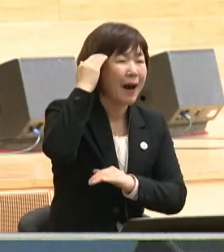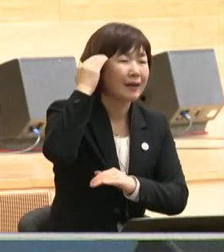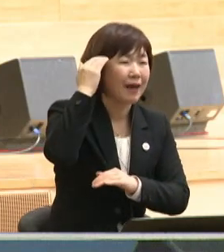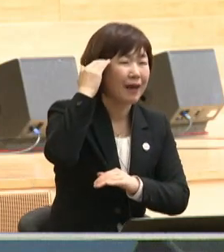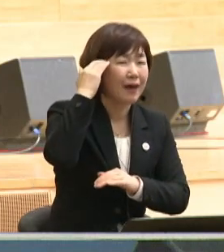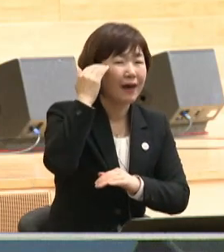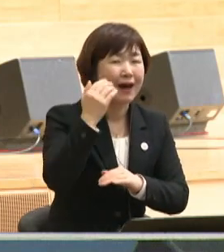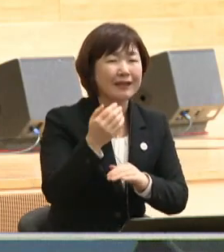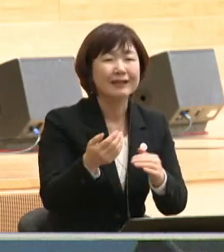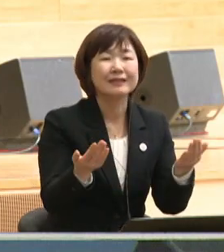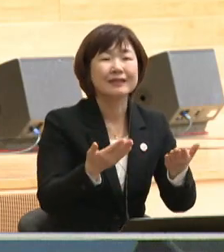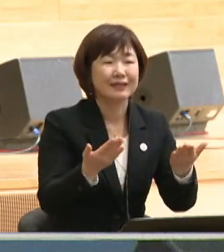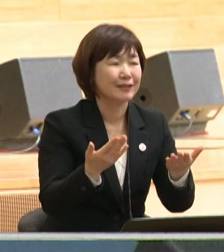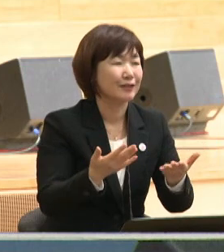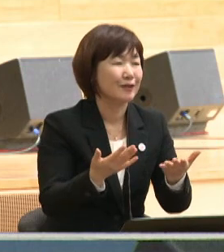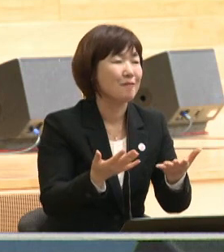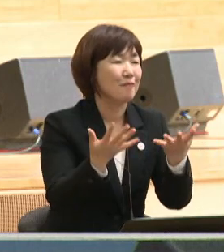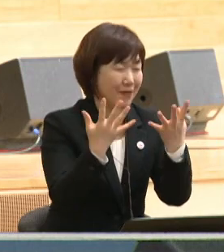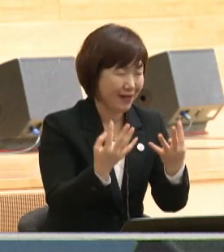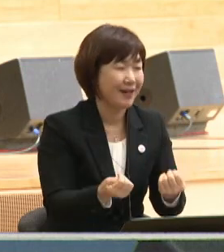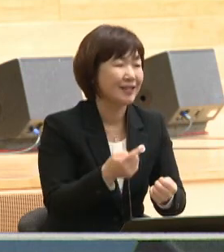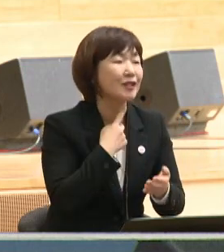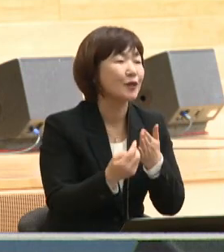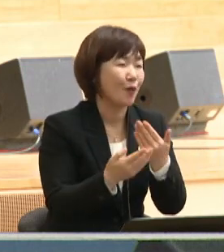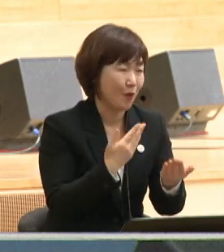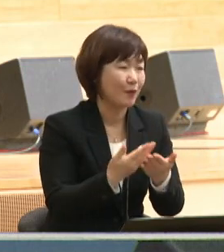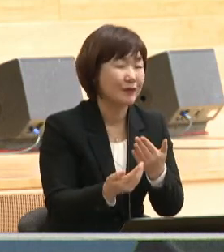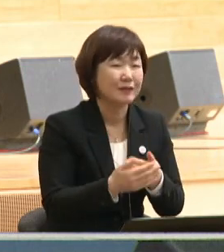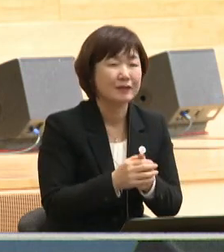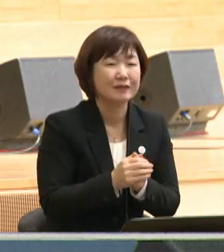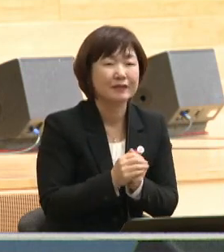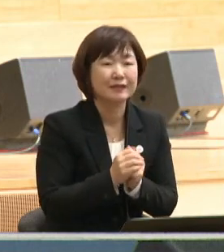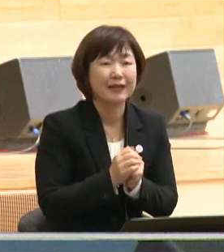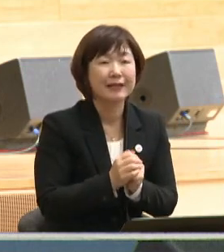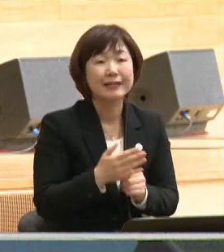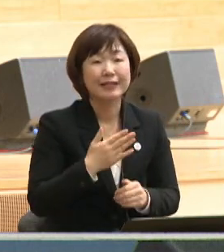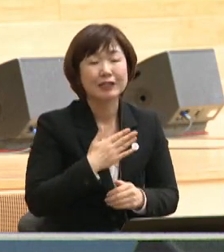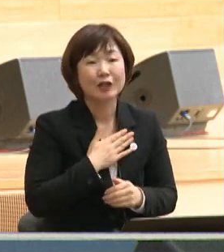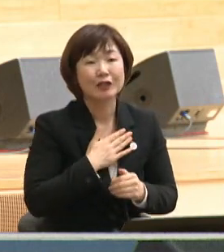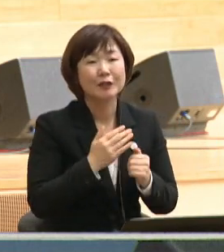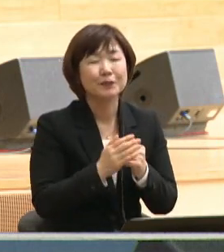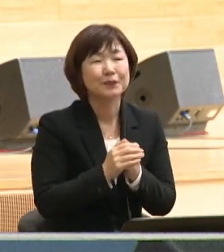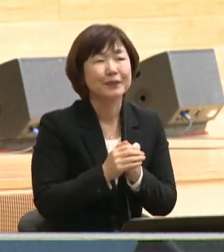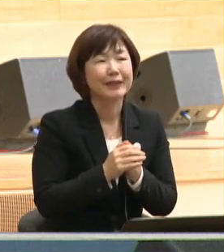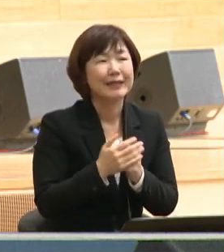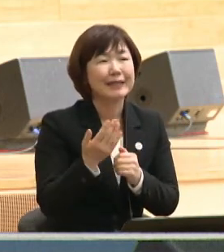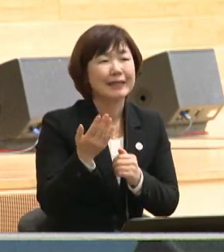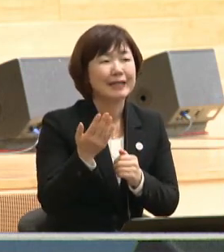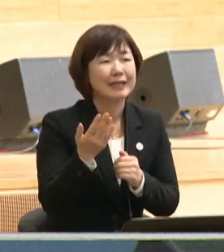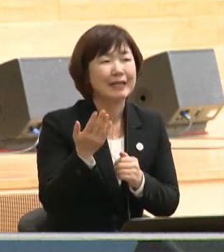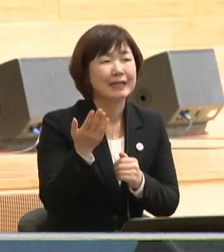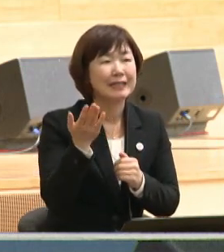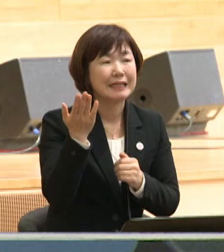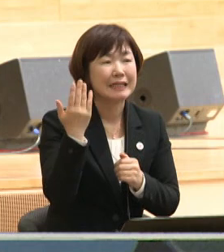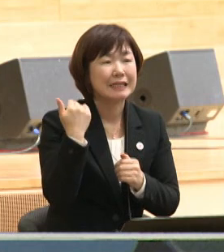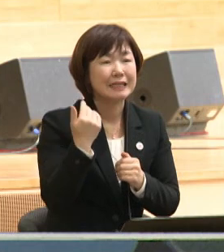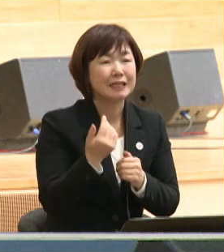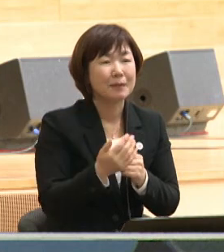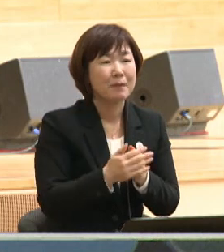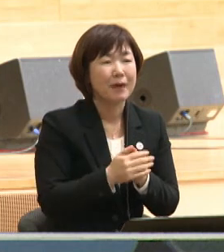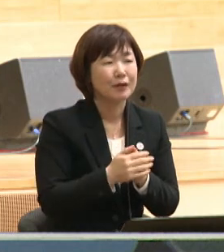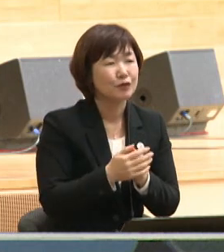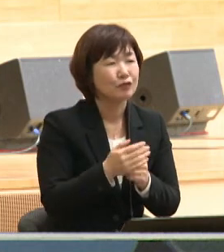저를 많이 붙잡고 있는 것들을 보게 되었습니다 저는 일찍 출가를 하였습니다